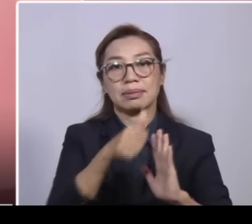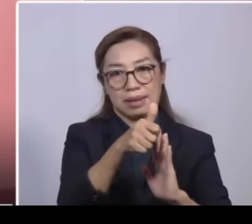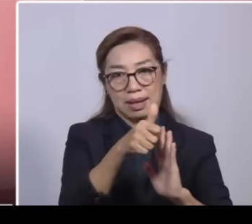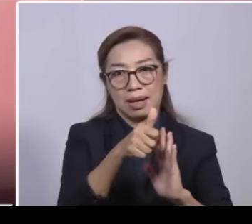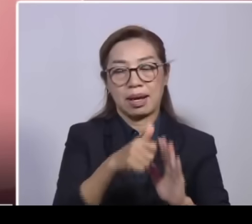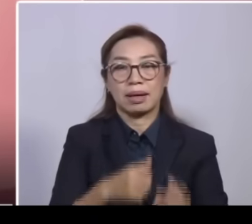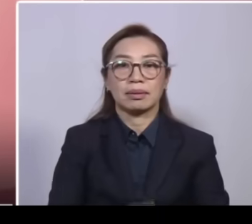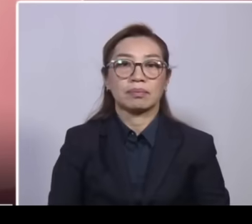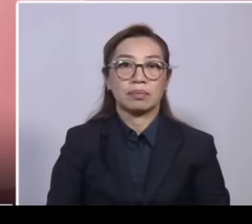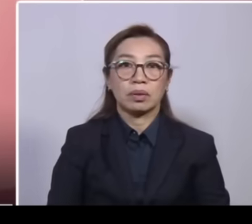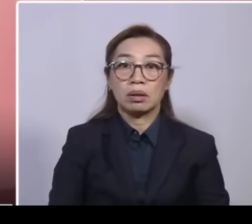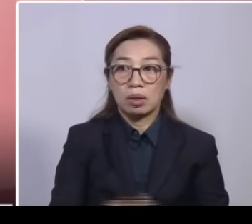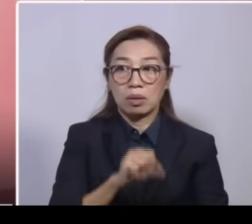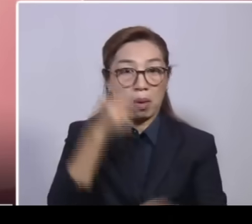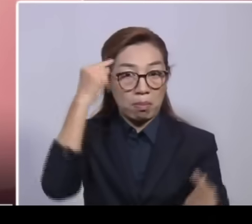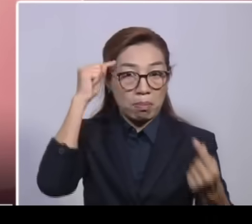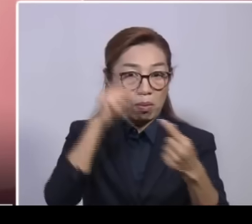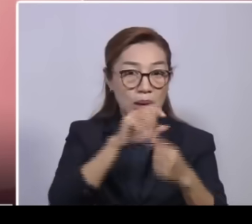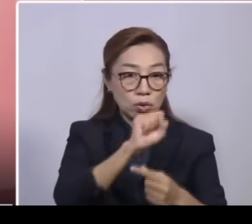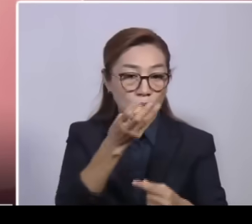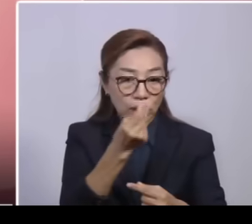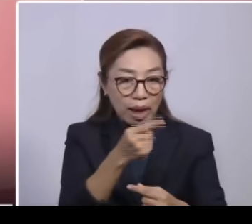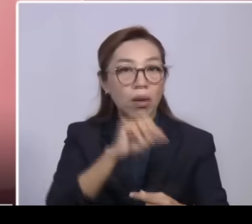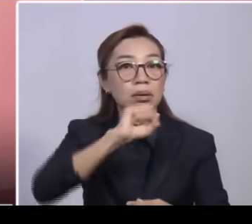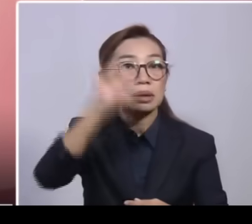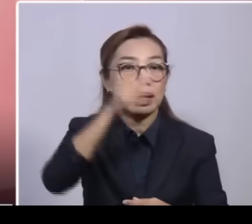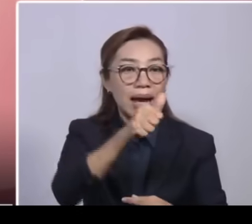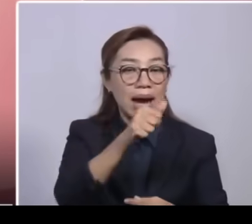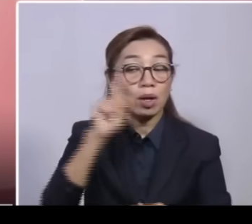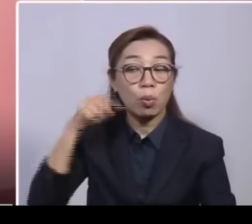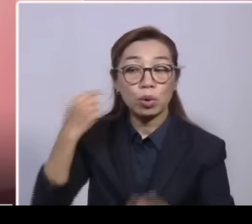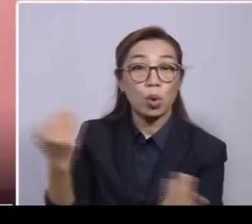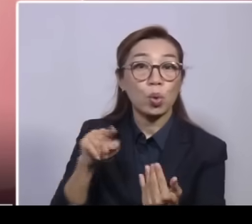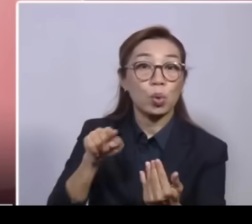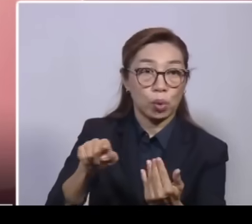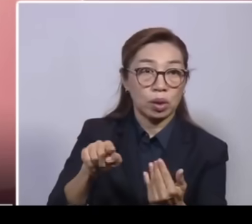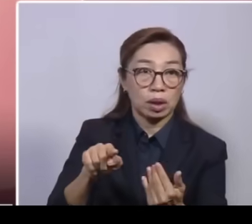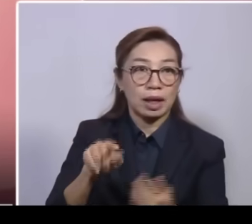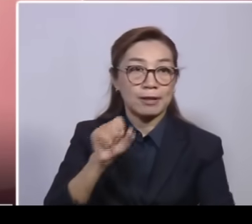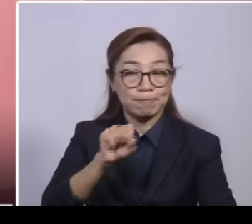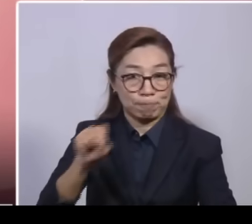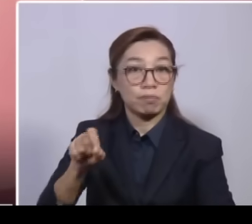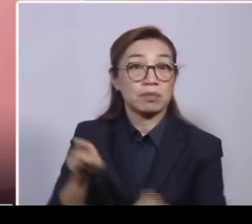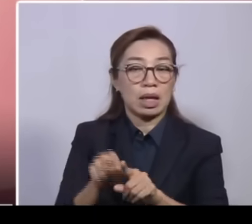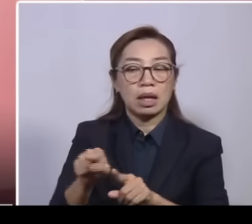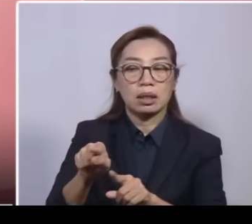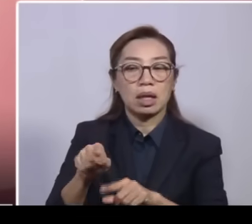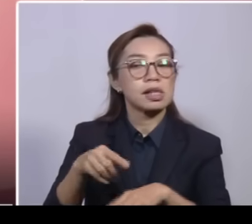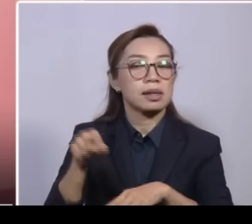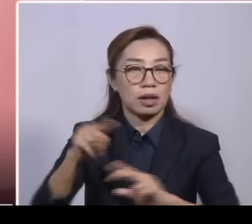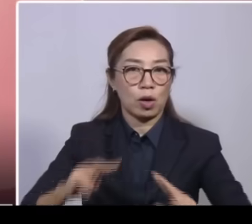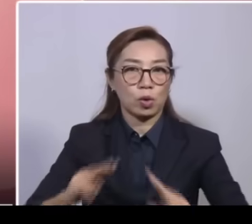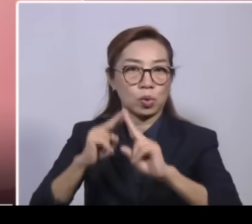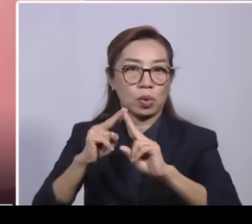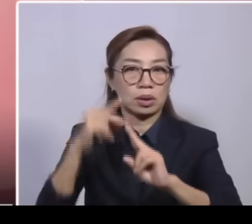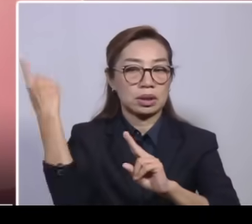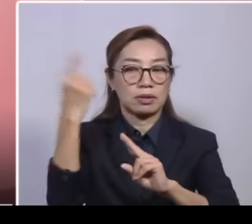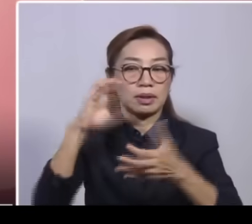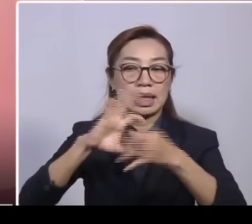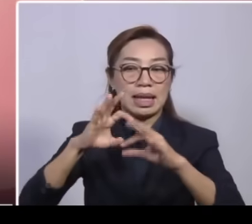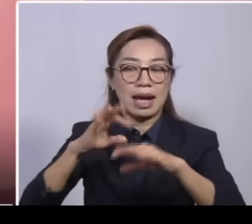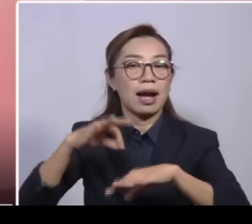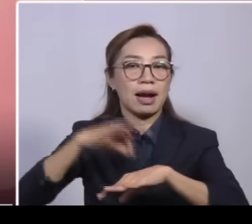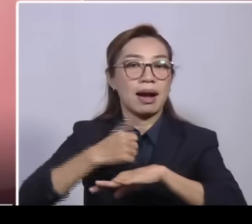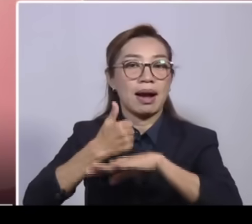มาได้อย่างเป็นกอบเป็นกำได้ตามเป้าก็ส่งลูกสาวเนี่ยเข้ามาเป็นเนี่ยฮะว่าที่รัฐมนตรีว่าการกระทรวงการท่อง